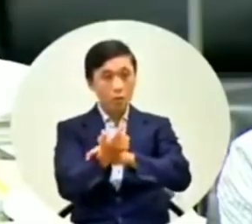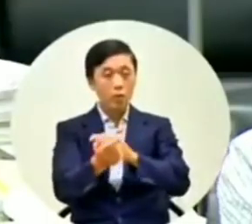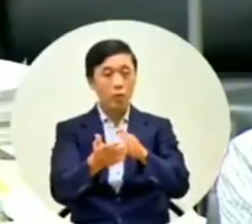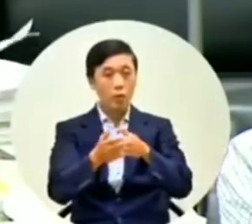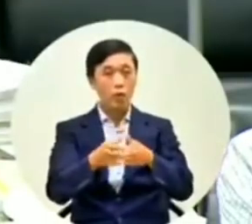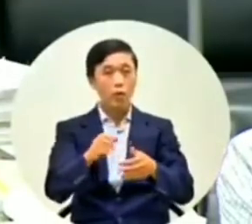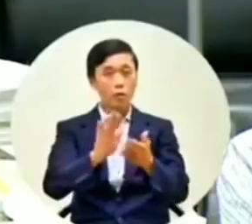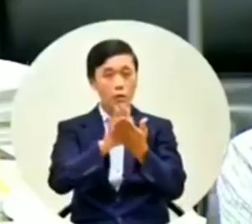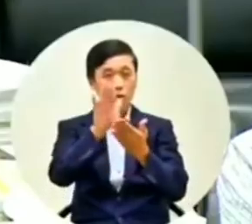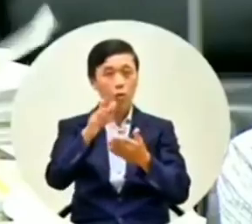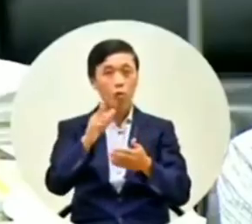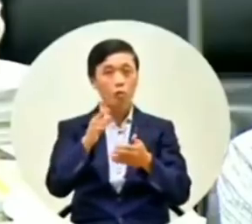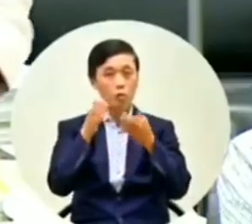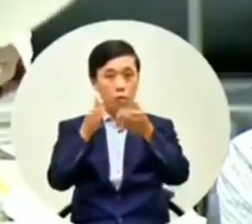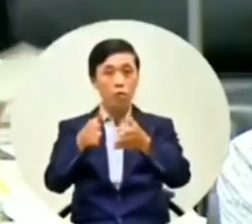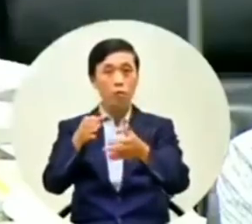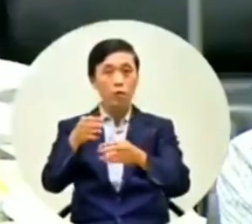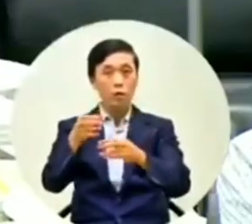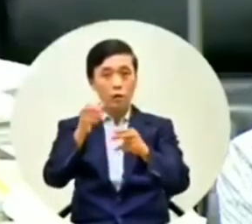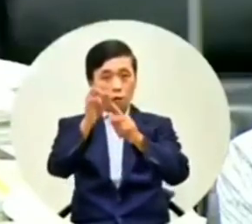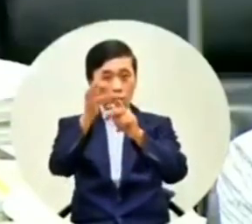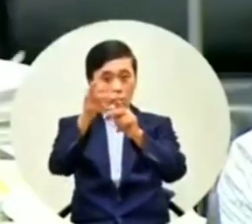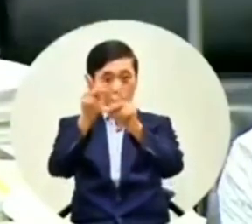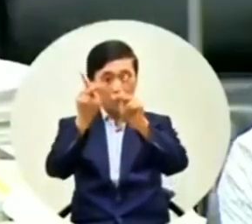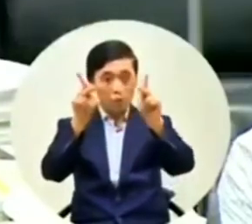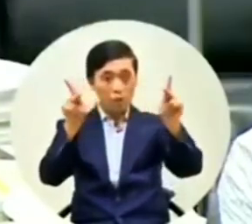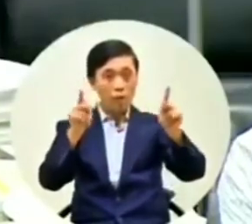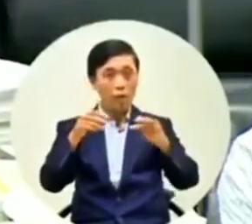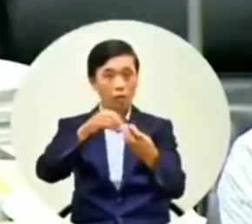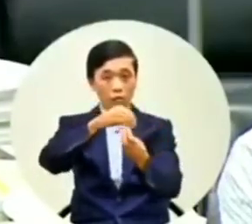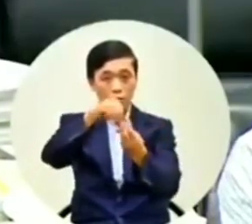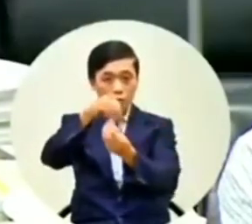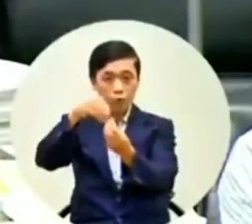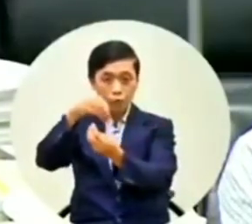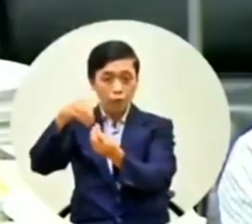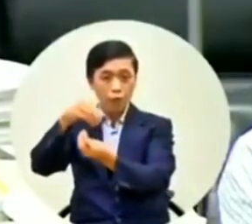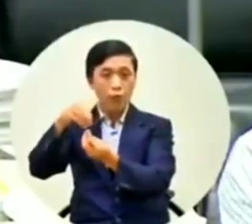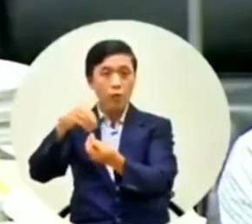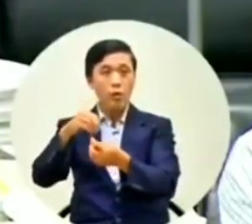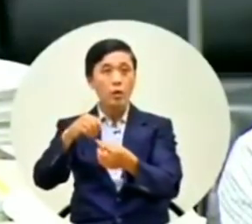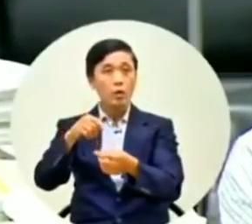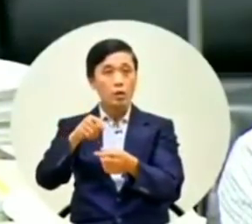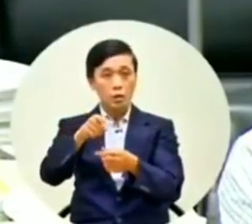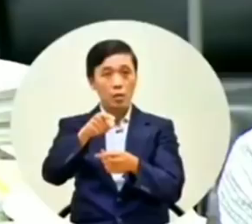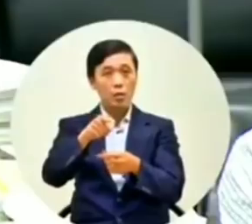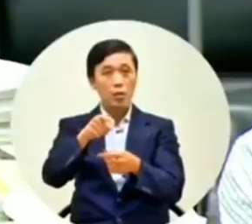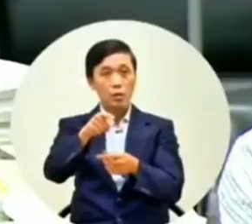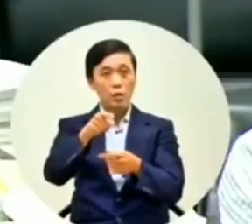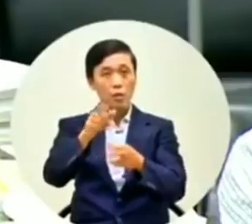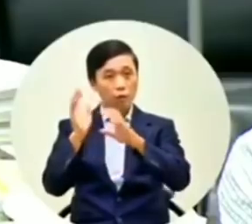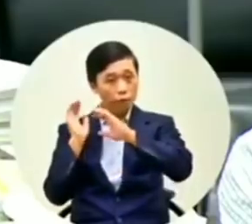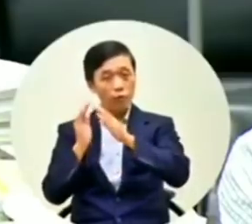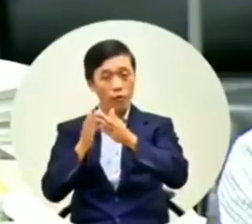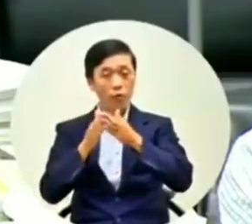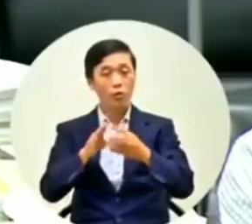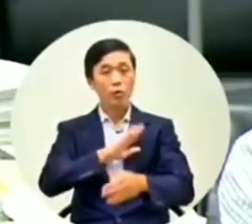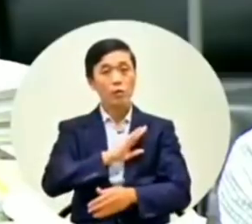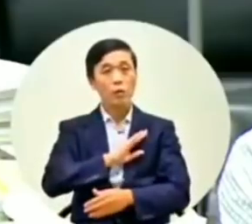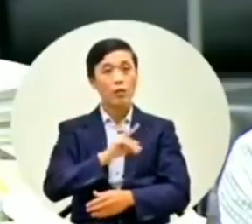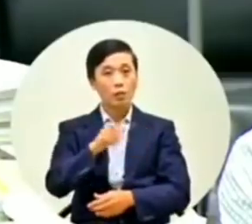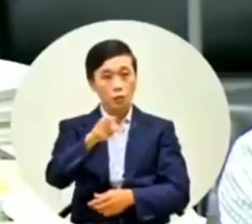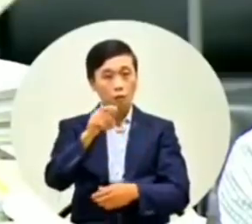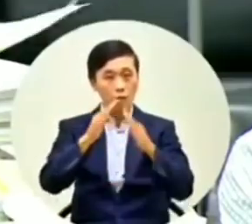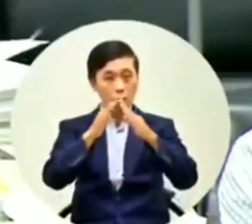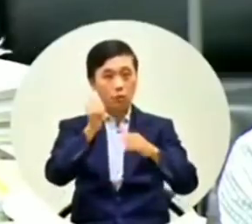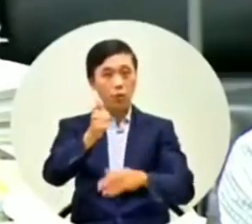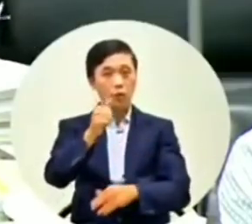何去因应我们这个债务的循环，好、这是一个课题，马习力的建立。好、所以市长你一定要记住